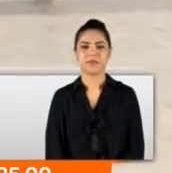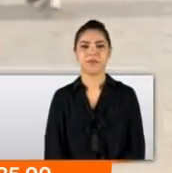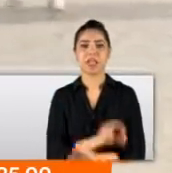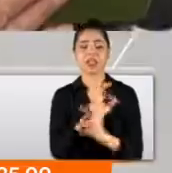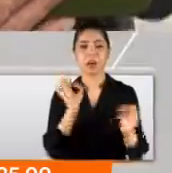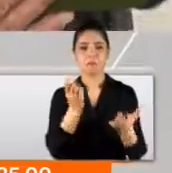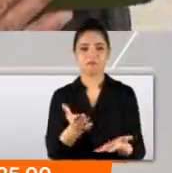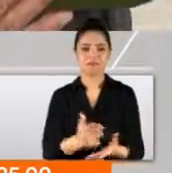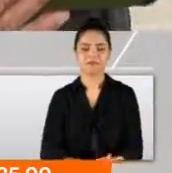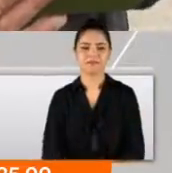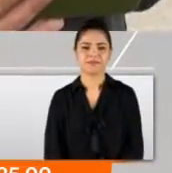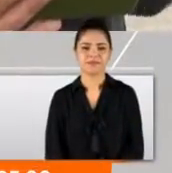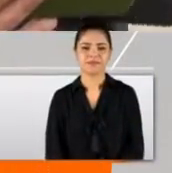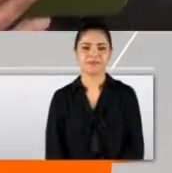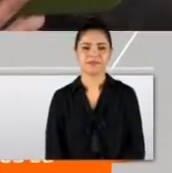Allah Allah.